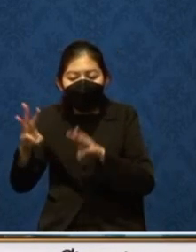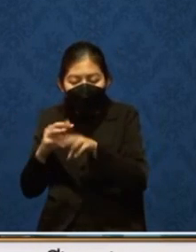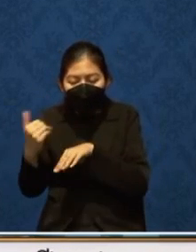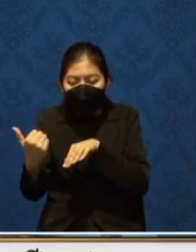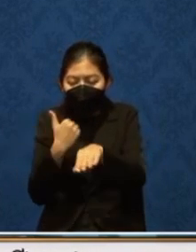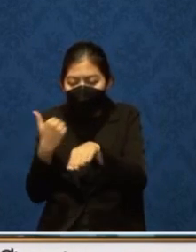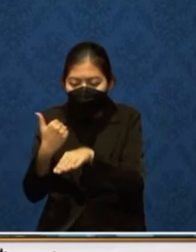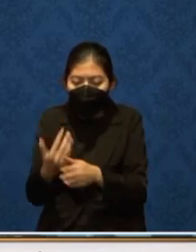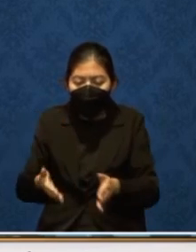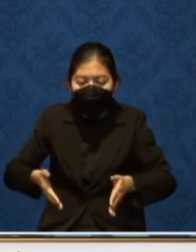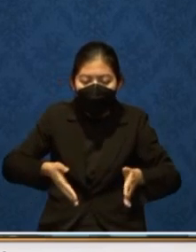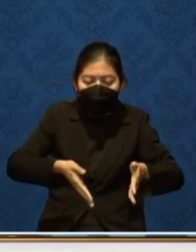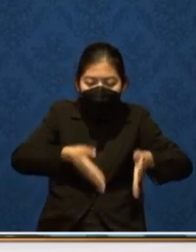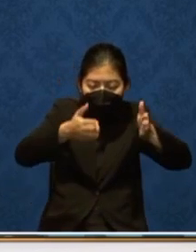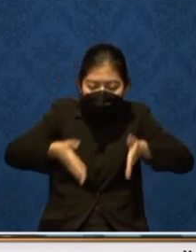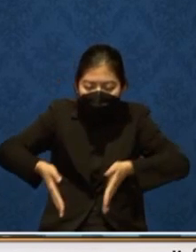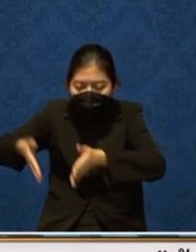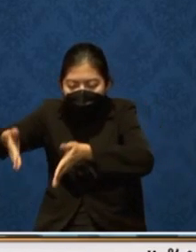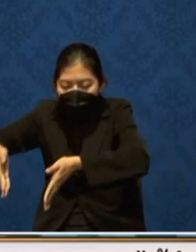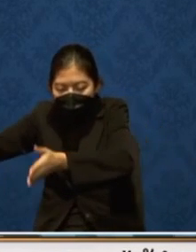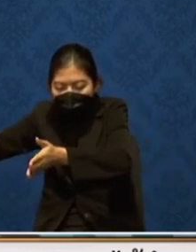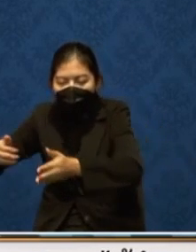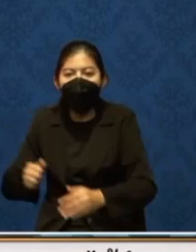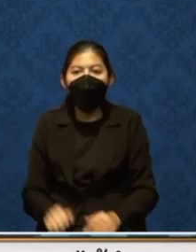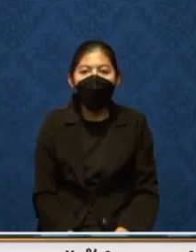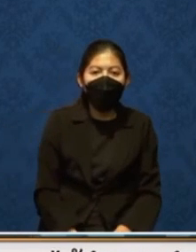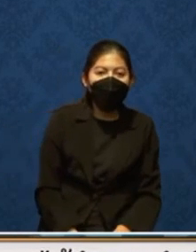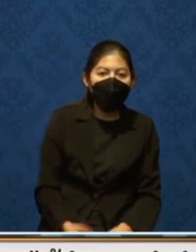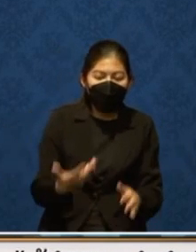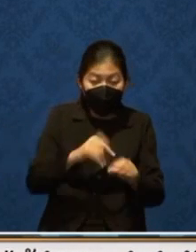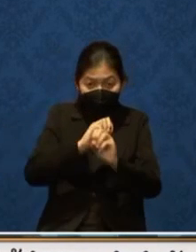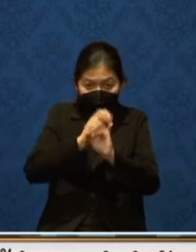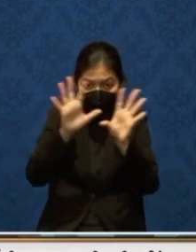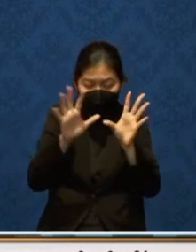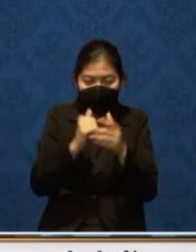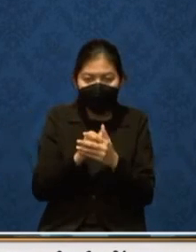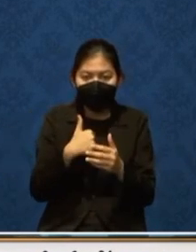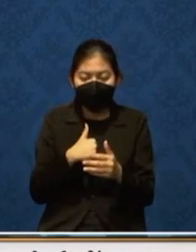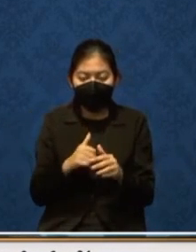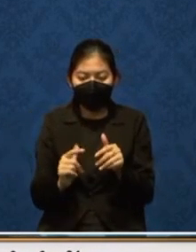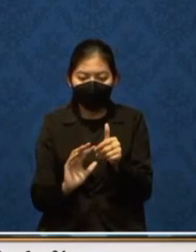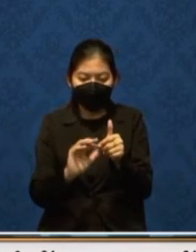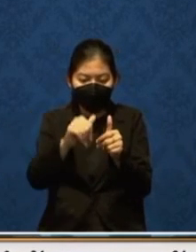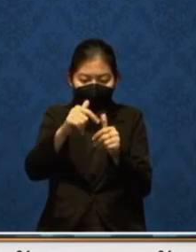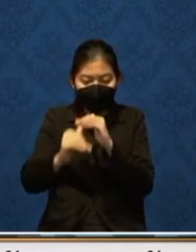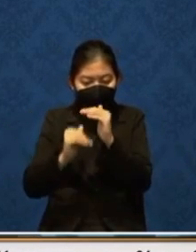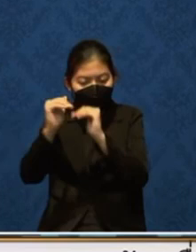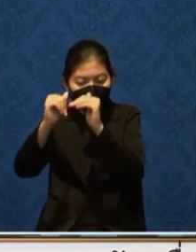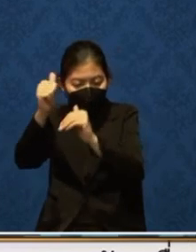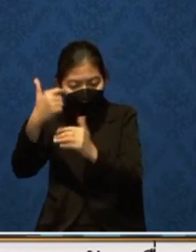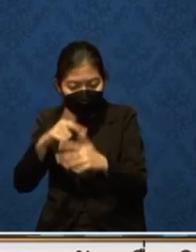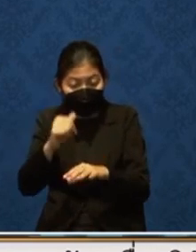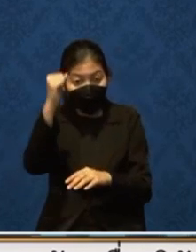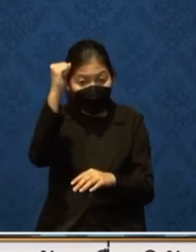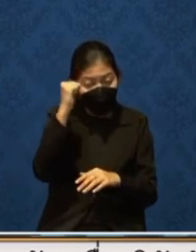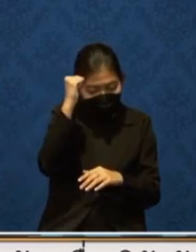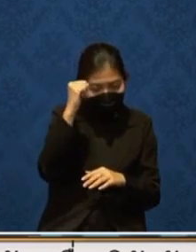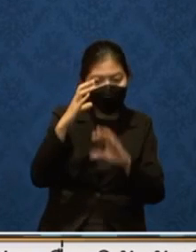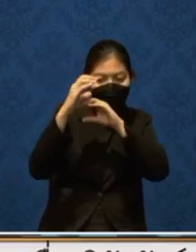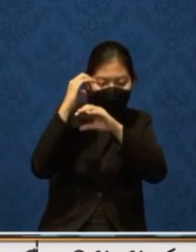ตีเป็กรีดหอเป็ Radius อะไรต่างๆเสรแล้วพอเมองมนโขึนเี่ก็คจะตองมีระบบคณส่งสาธราณะ